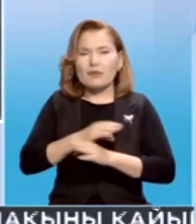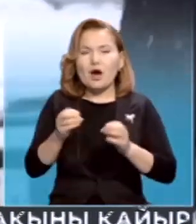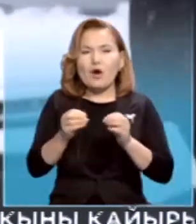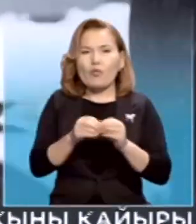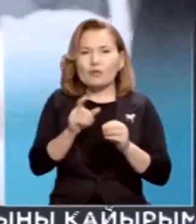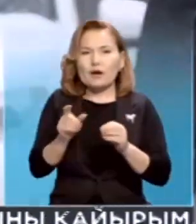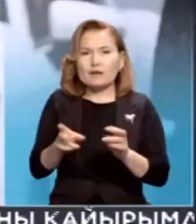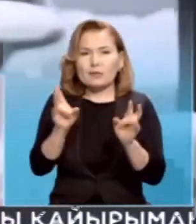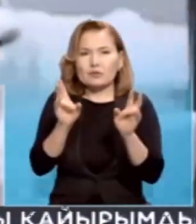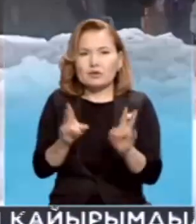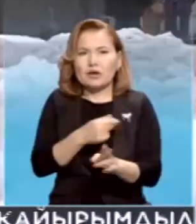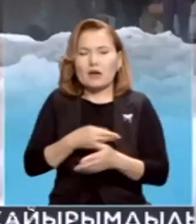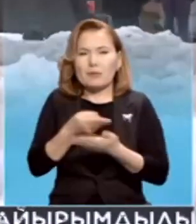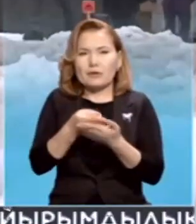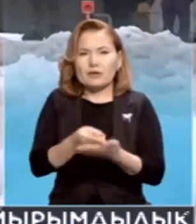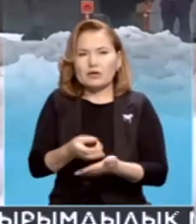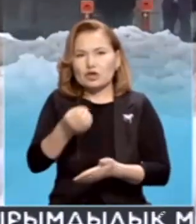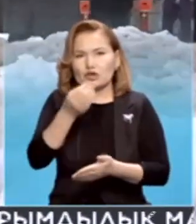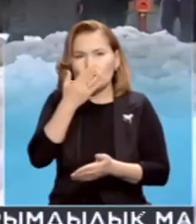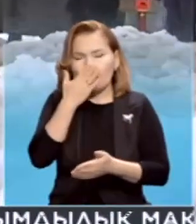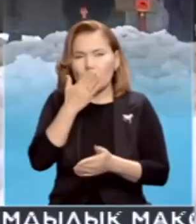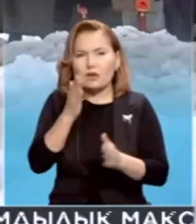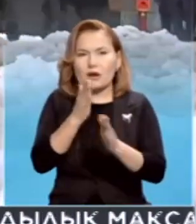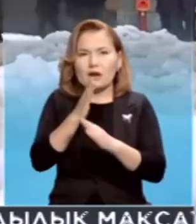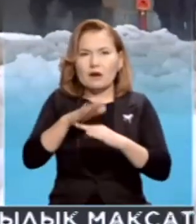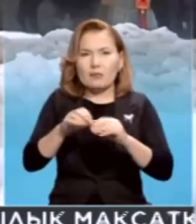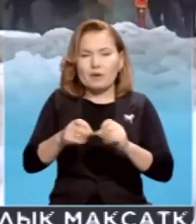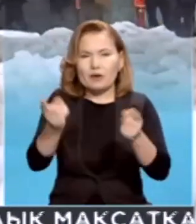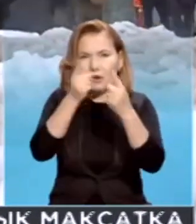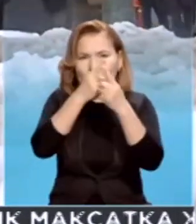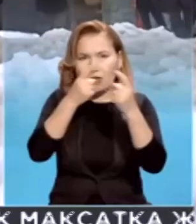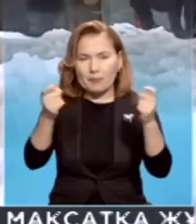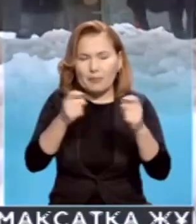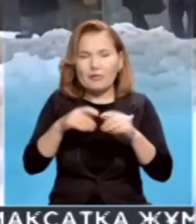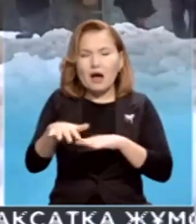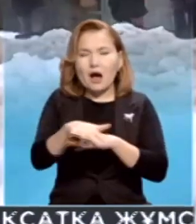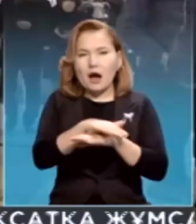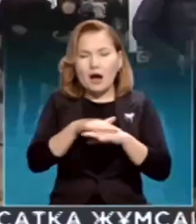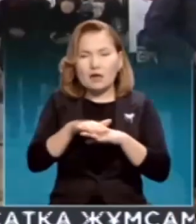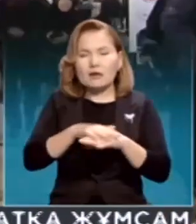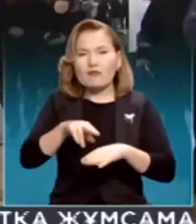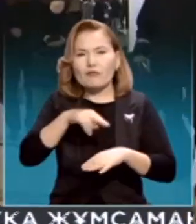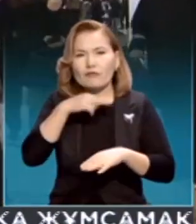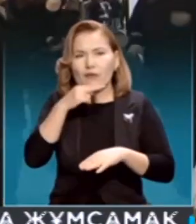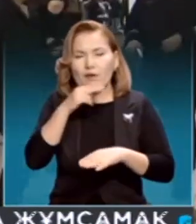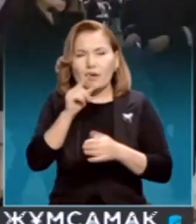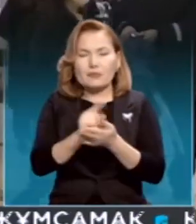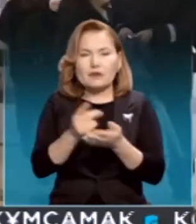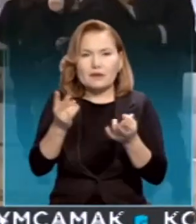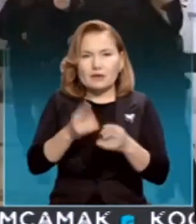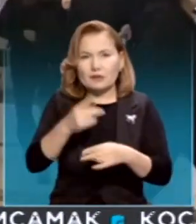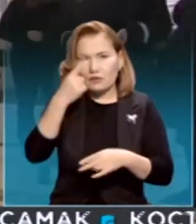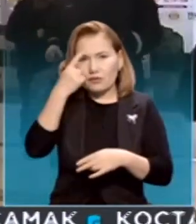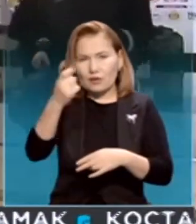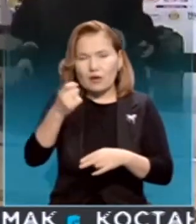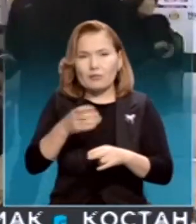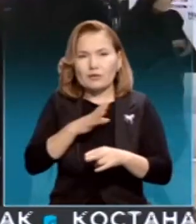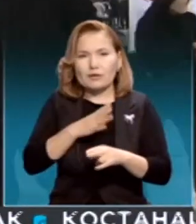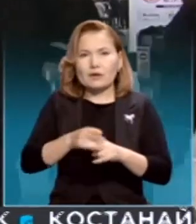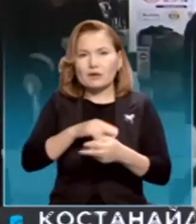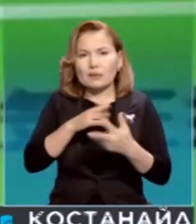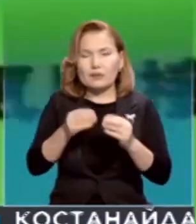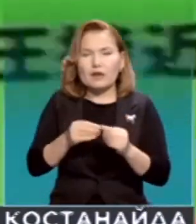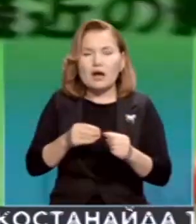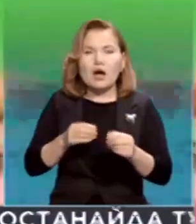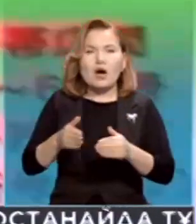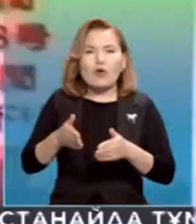тұрғын жараланған. Елдің метеорологиялық қызметі миллиондаған адамға сақ болуды ескертіп, аса қажет болмаса жолға шықпау туралы кеңес берді.